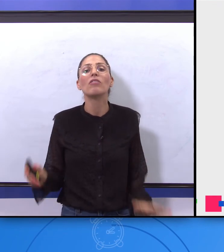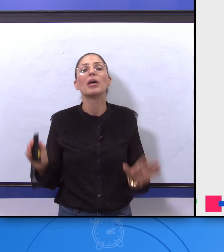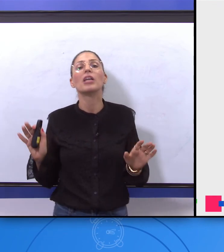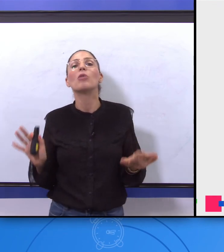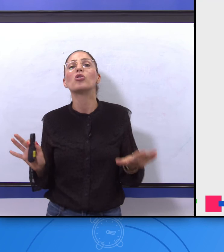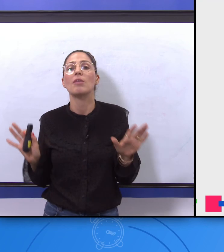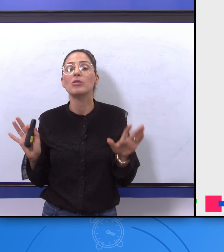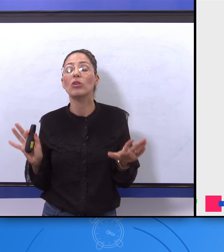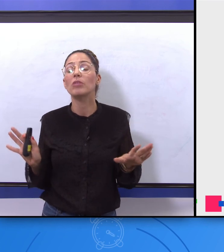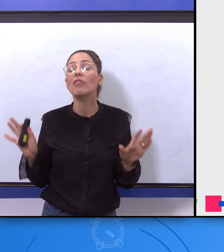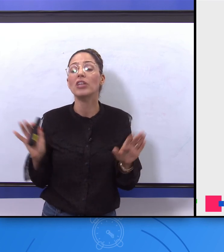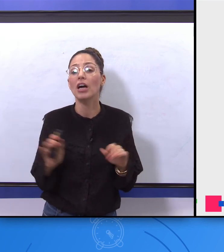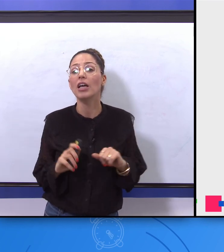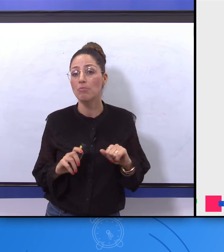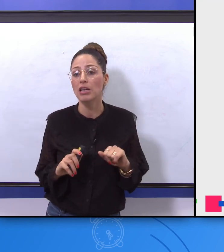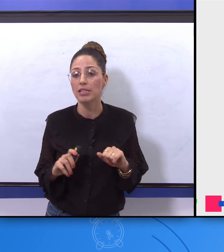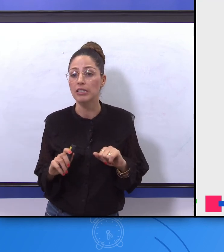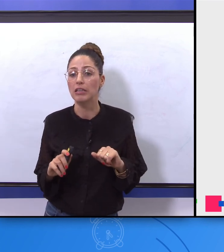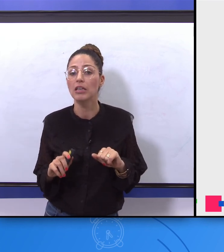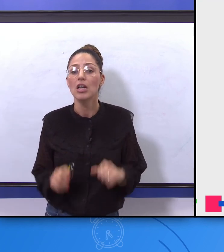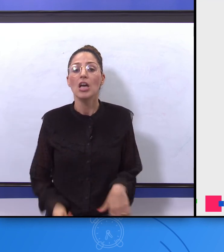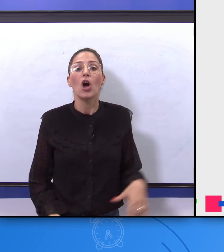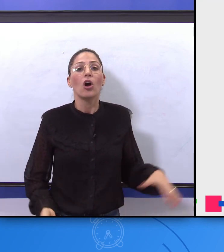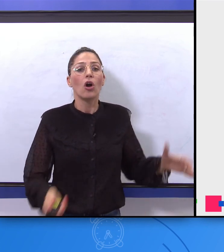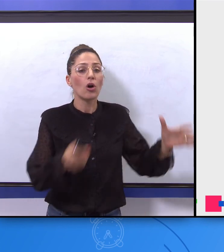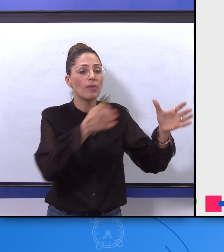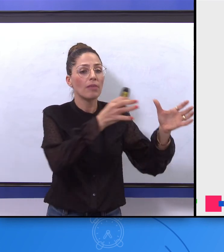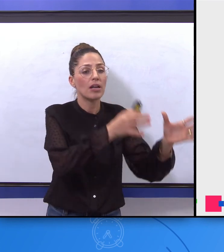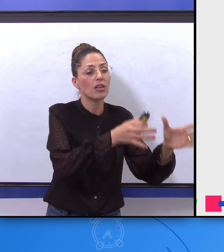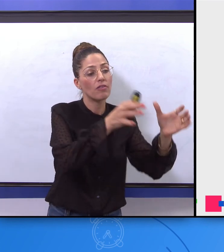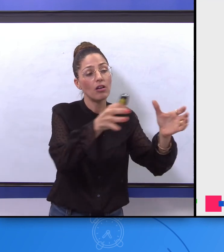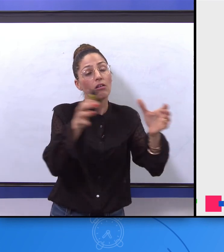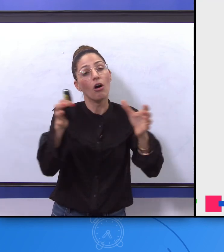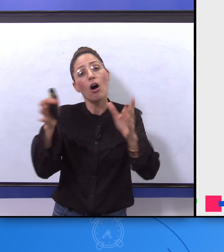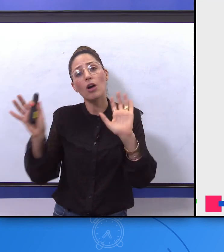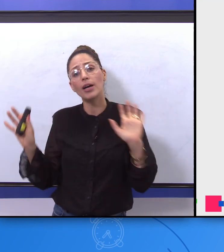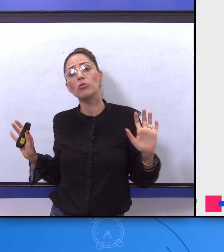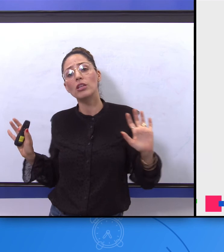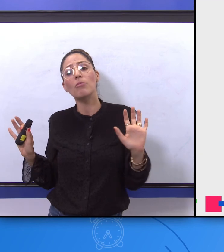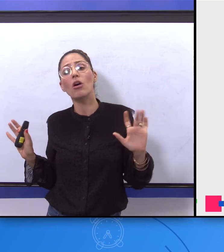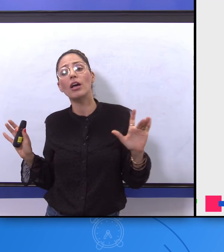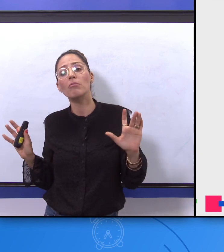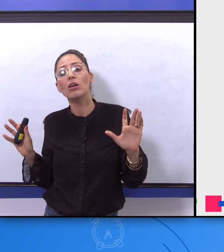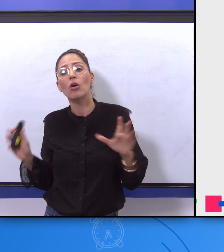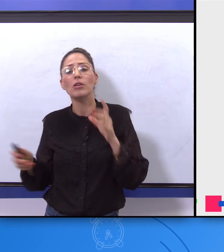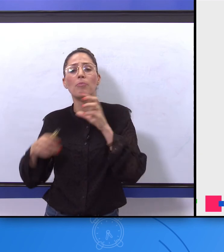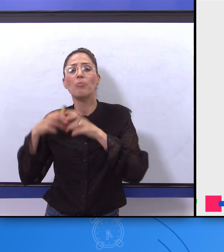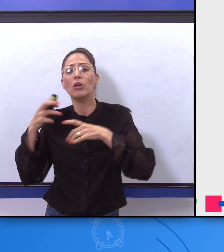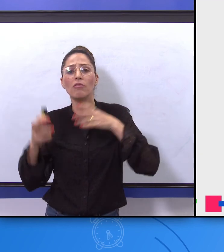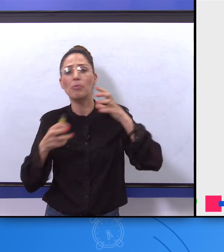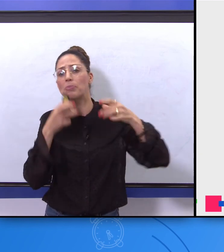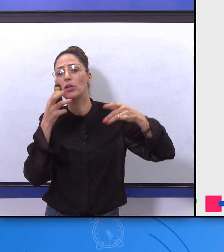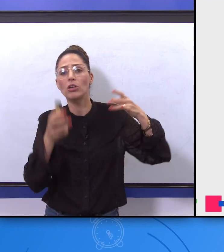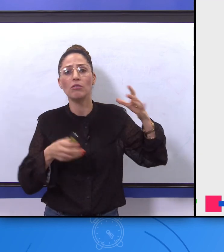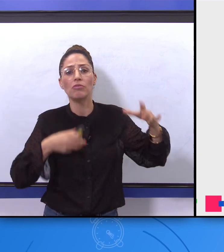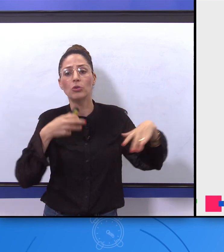אוספים הכל ומכינים מראש כמה סוגים. תכף אני אראה לכם מה אני עשיתי. כל החומרים מהטבע, או חומרים שאתם בוחרים, כל מיני